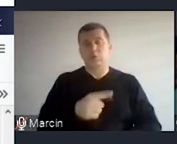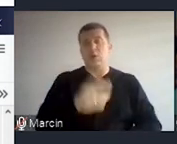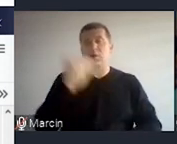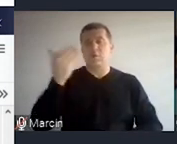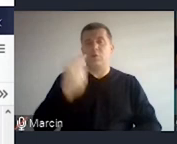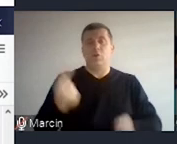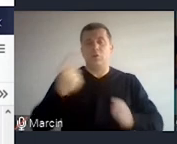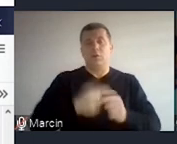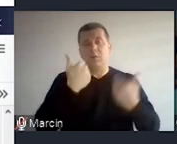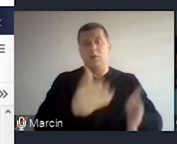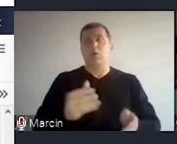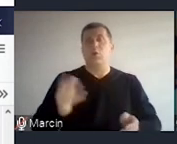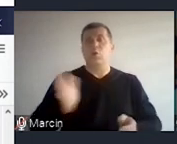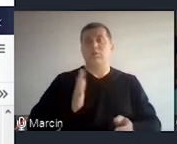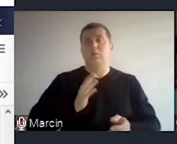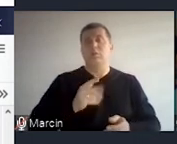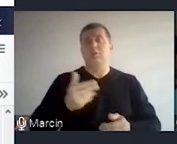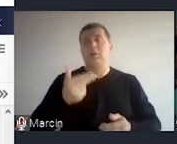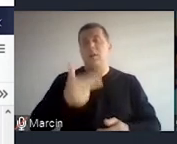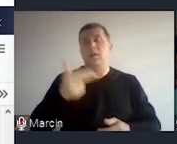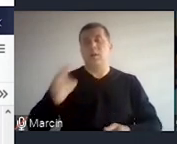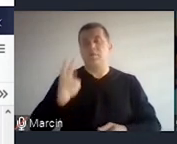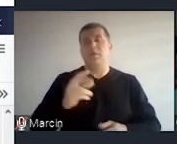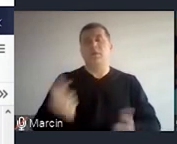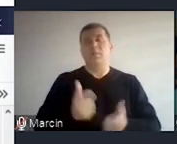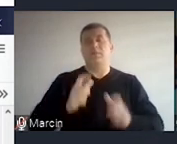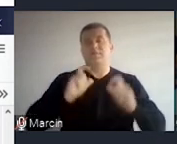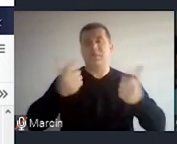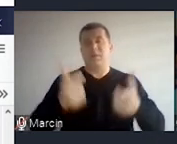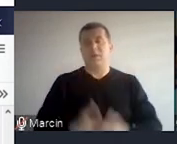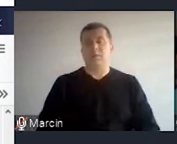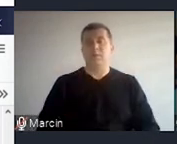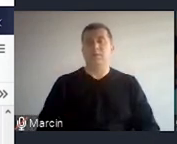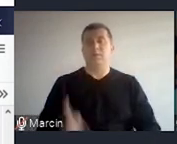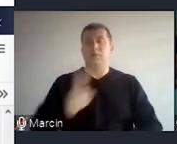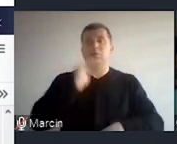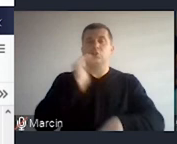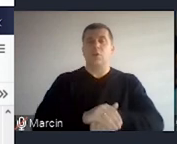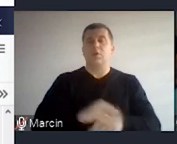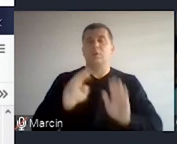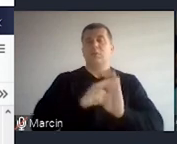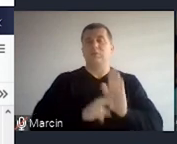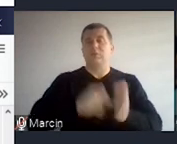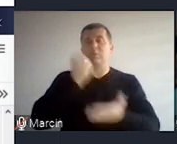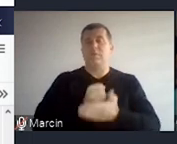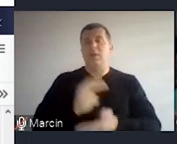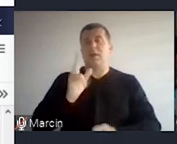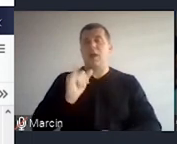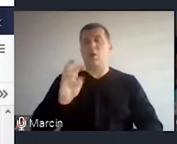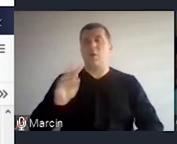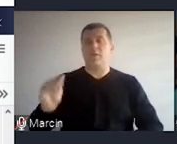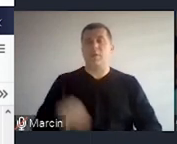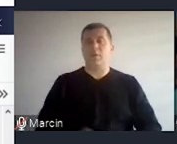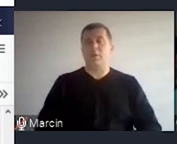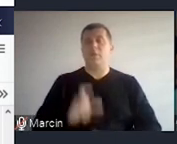wolontariusza dodatkowo ubezpieczyć od następstw niebezpiecznych wypadków. Czyli znowu zgodność z przepisami prawa krajowego. I teraz